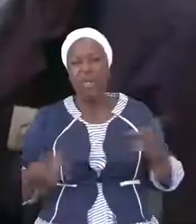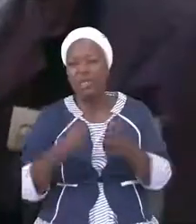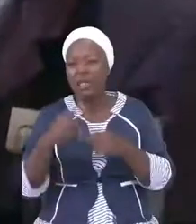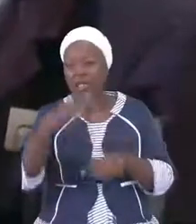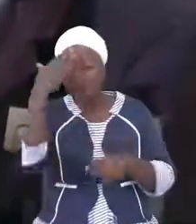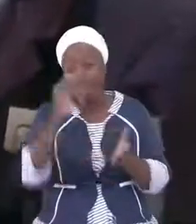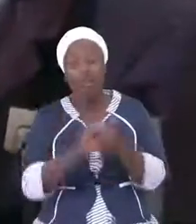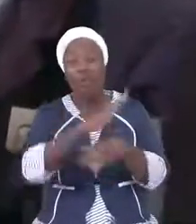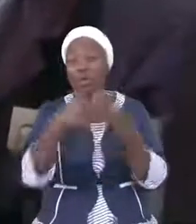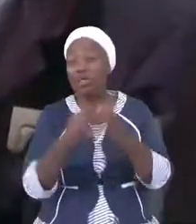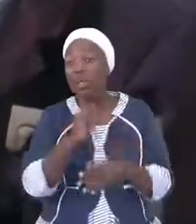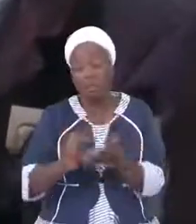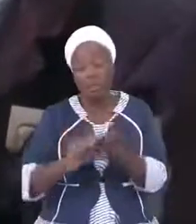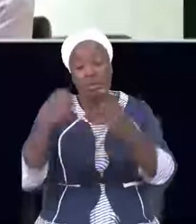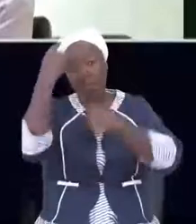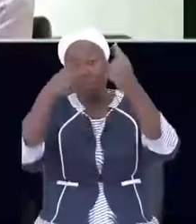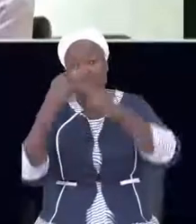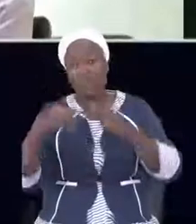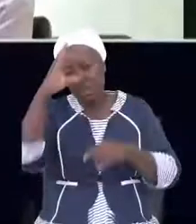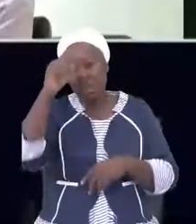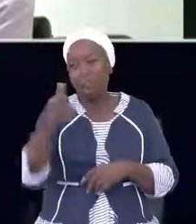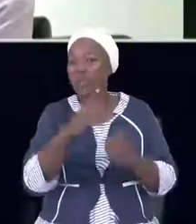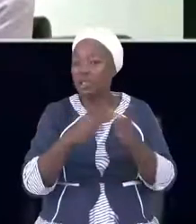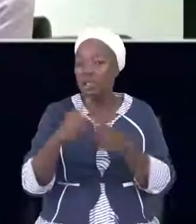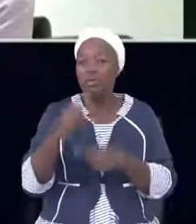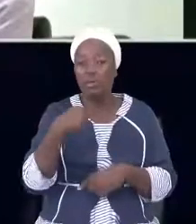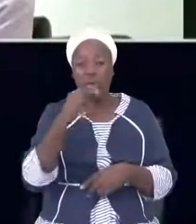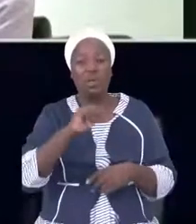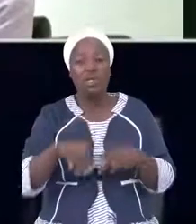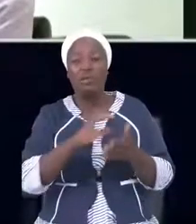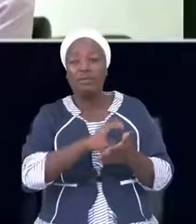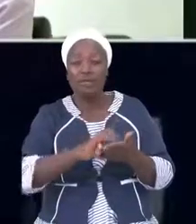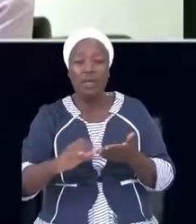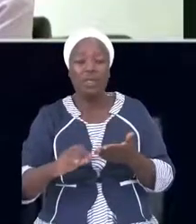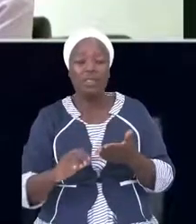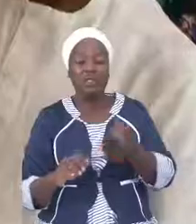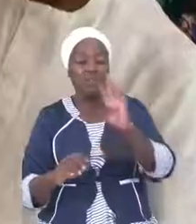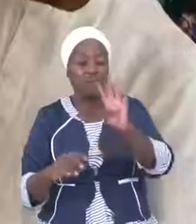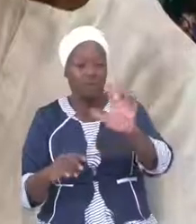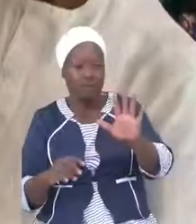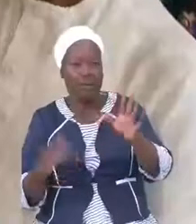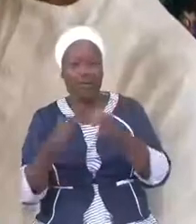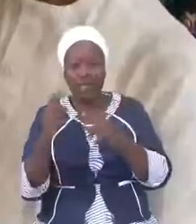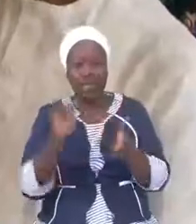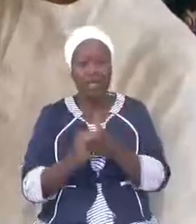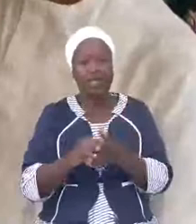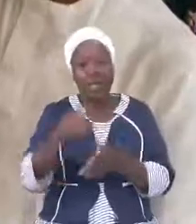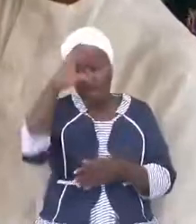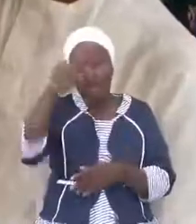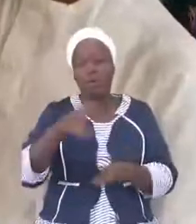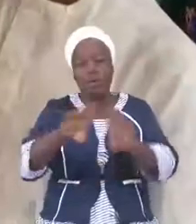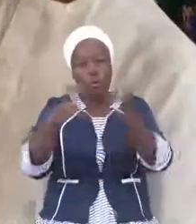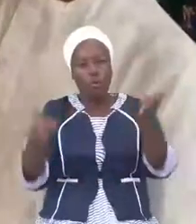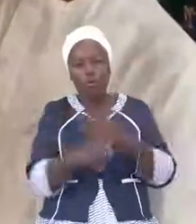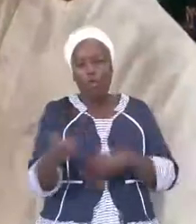Gloire à Dieu. Il savait que ces choses sont écrites le concernant et il s'est dit au verset